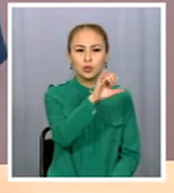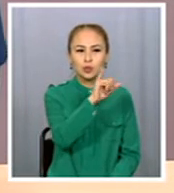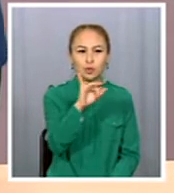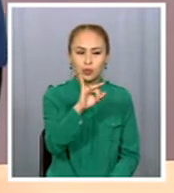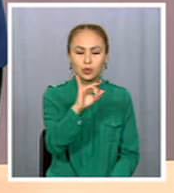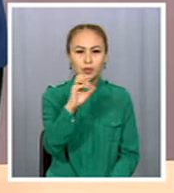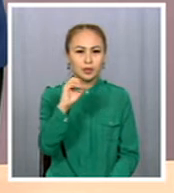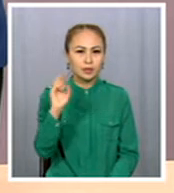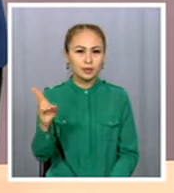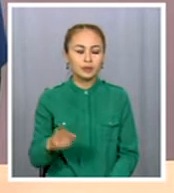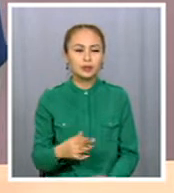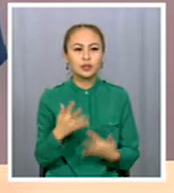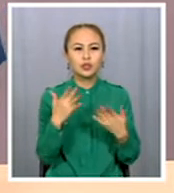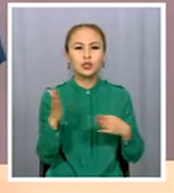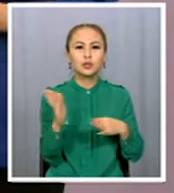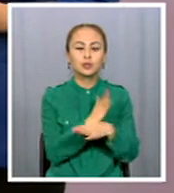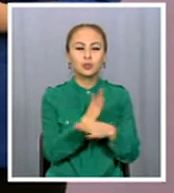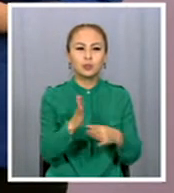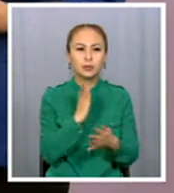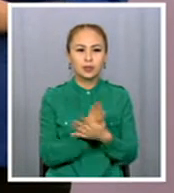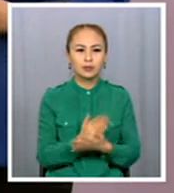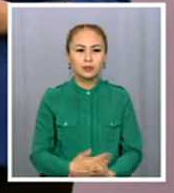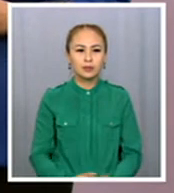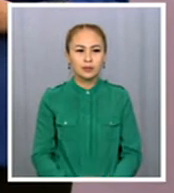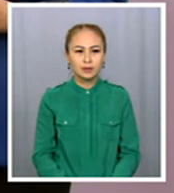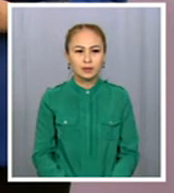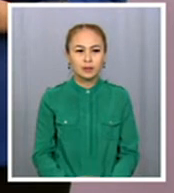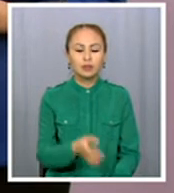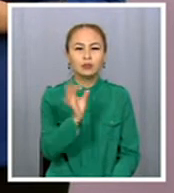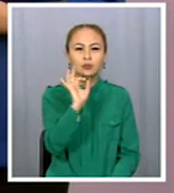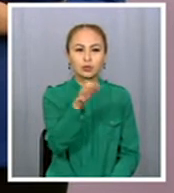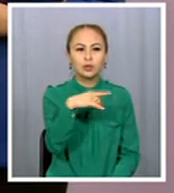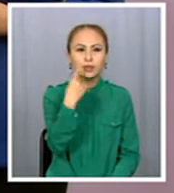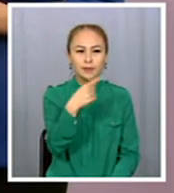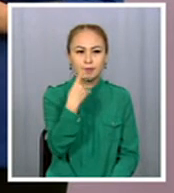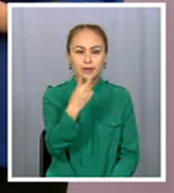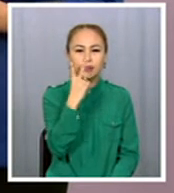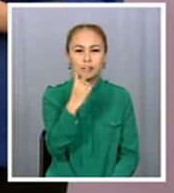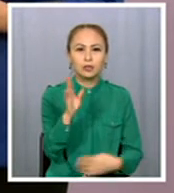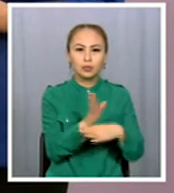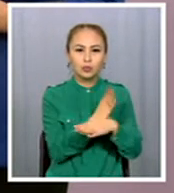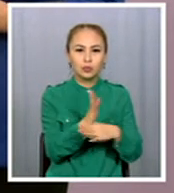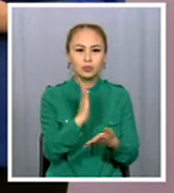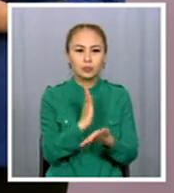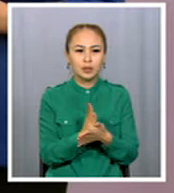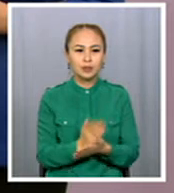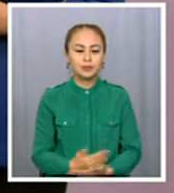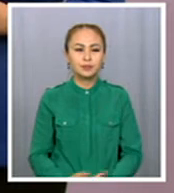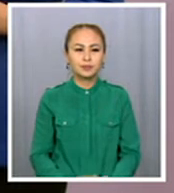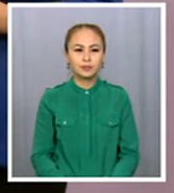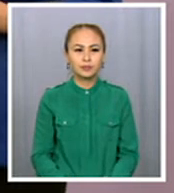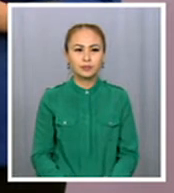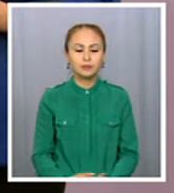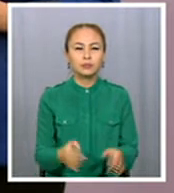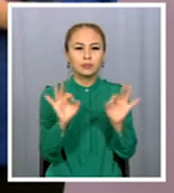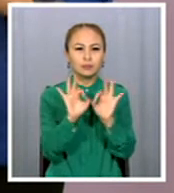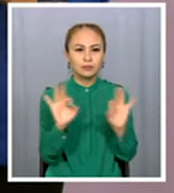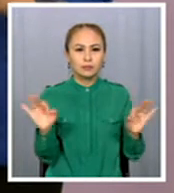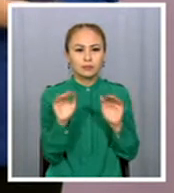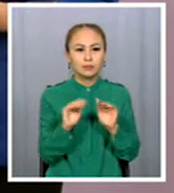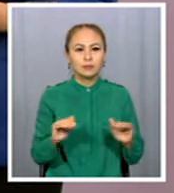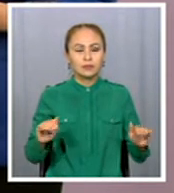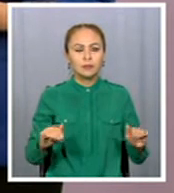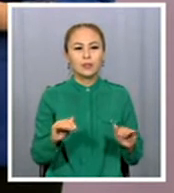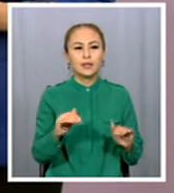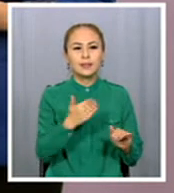сүйек. Неше буын бар екен? Дұрыс айтасыңдар. Екі буын бар екен. Жарайсыңдар, балалар.